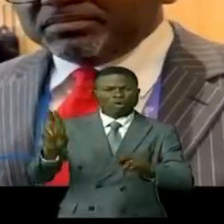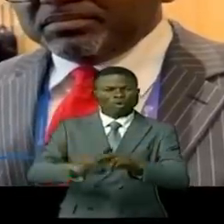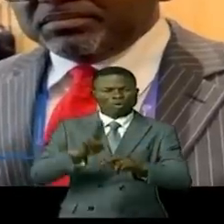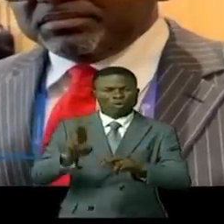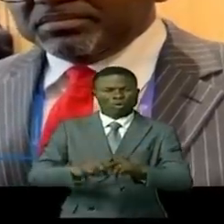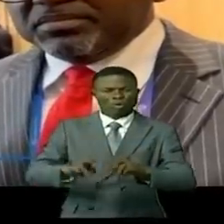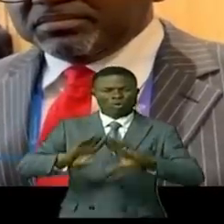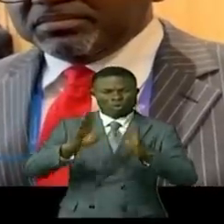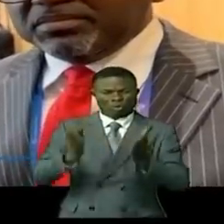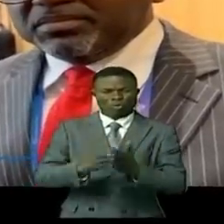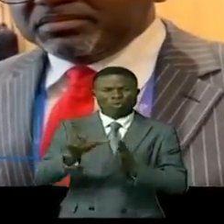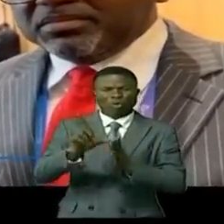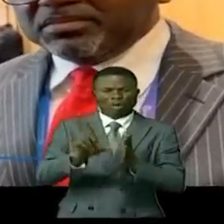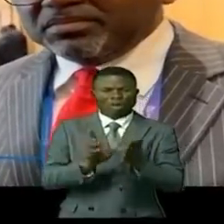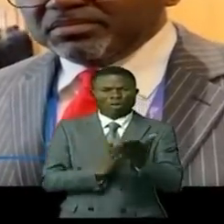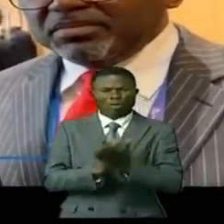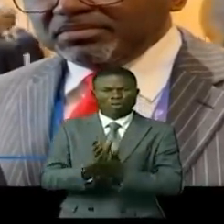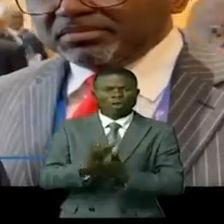la norme ITIE